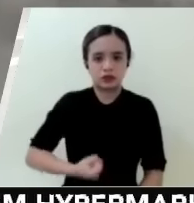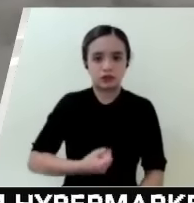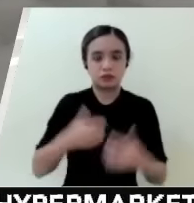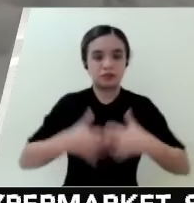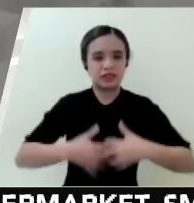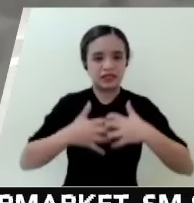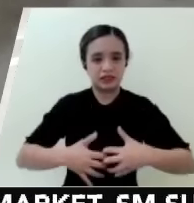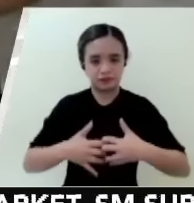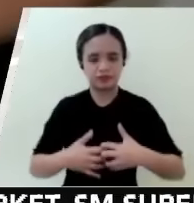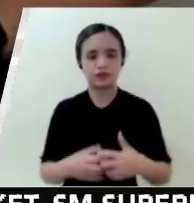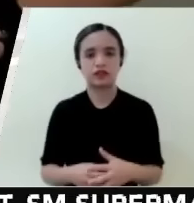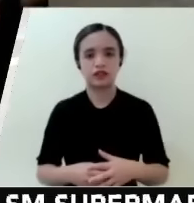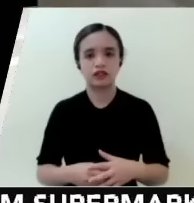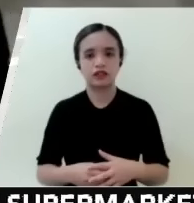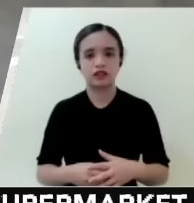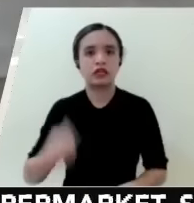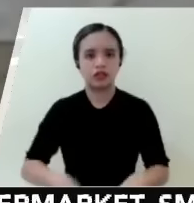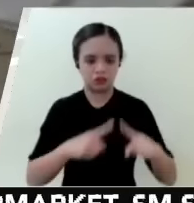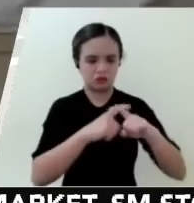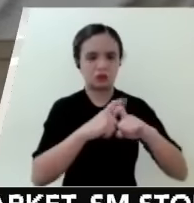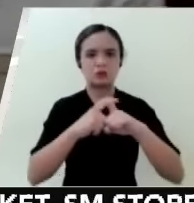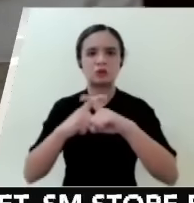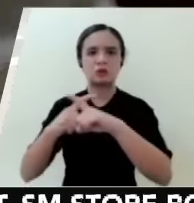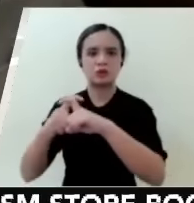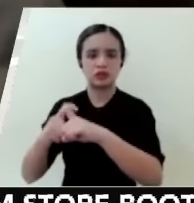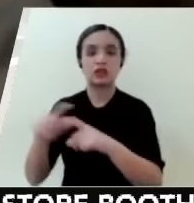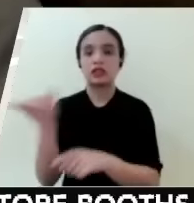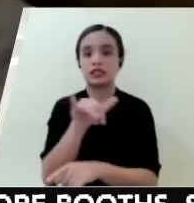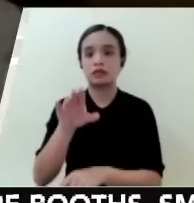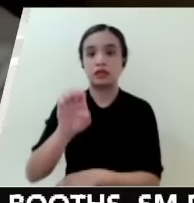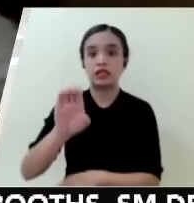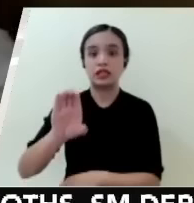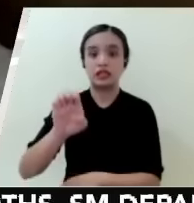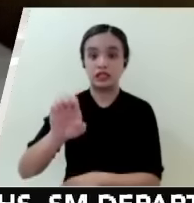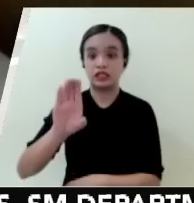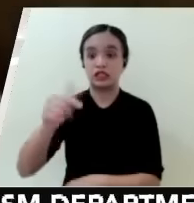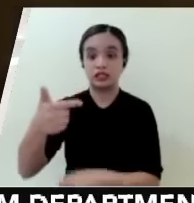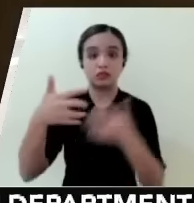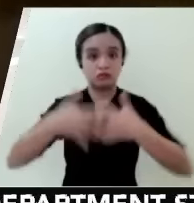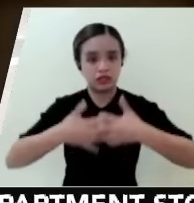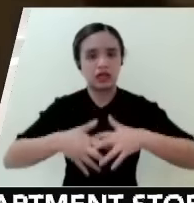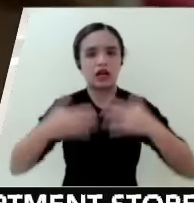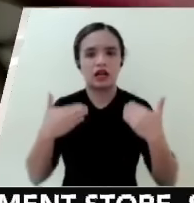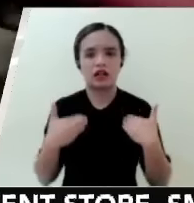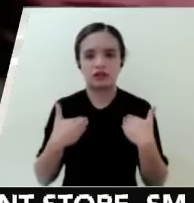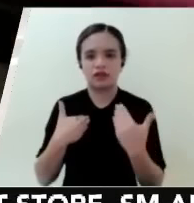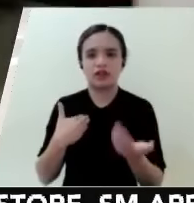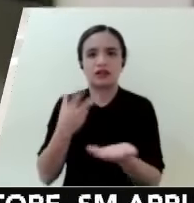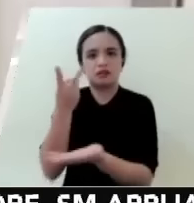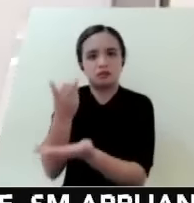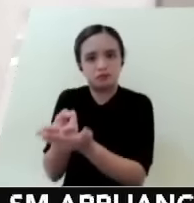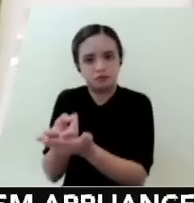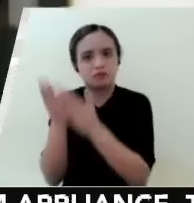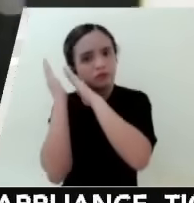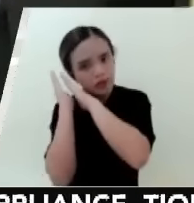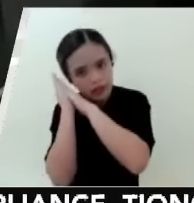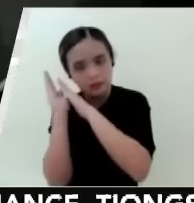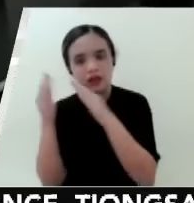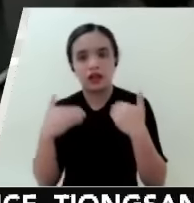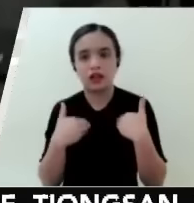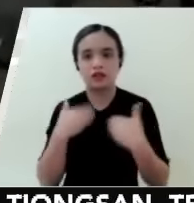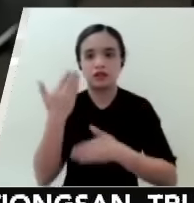in Chinese characters pa. Tapos meron ding ECG machine, meron ding medical bed, tapos meron pang ganitong klaseng kama na